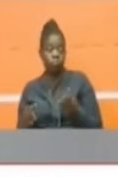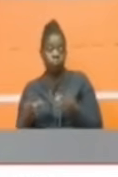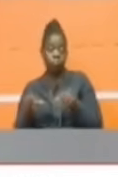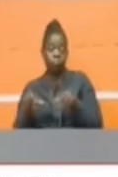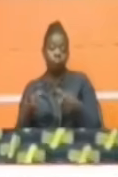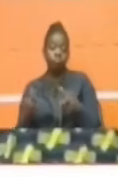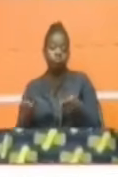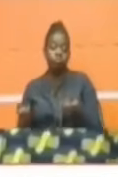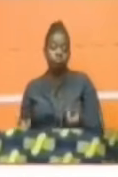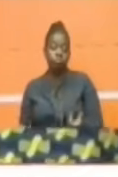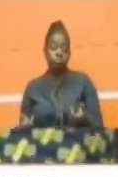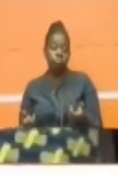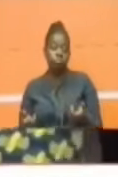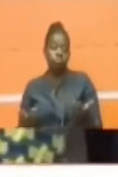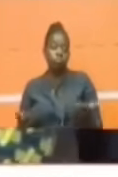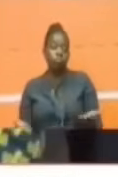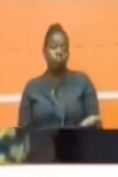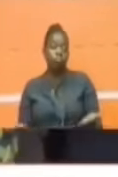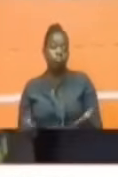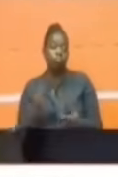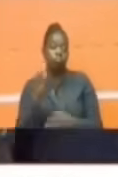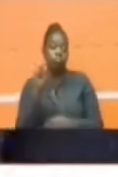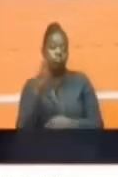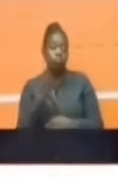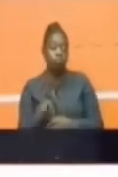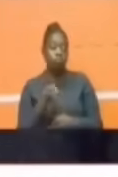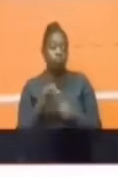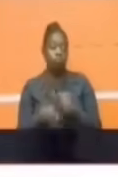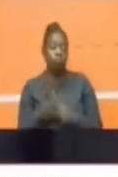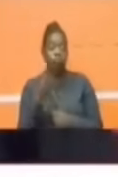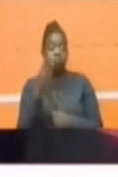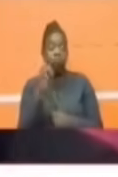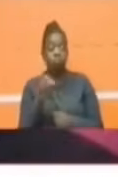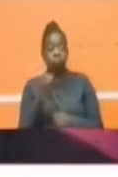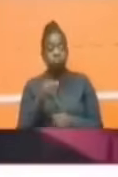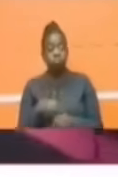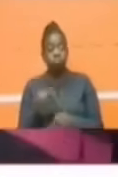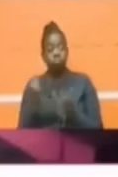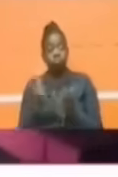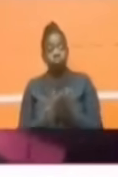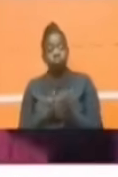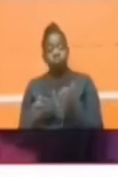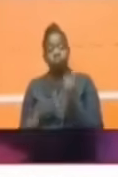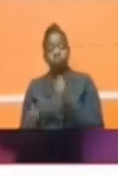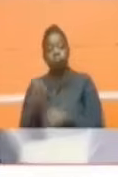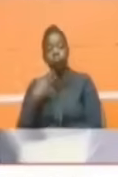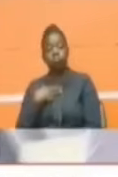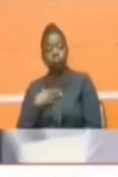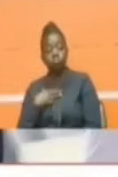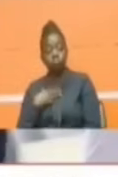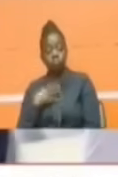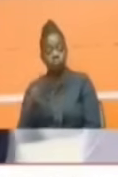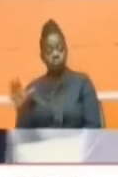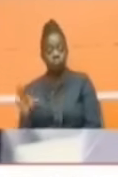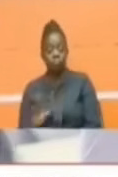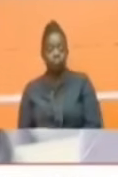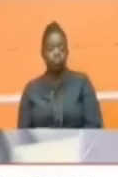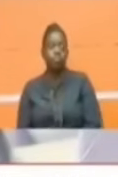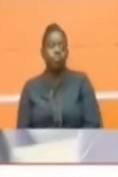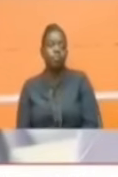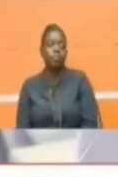leediyo ekisoba 13 n'emikutu gya TV ekisoba 4 okwetooloola eggwanga ezinaaba zaagadde. Fred